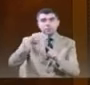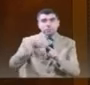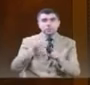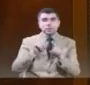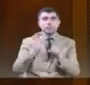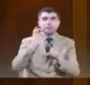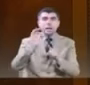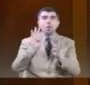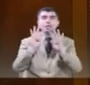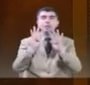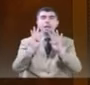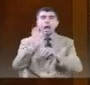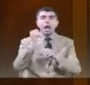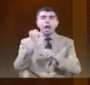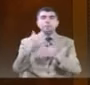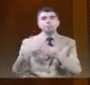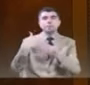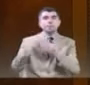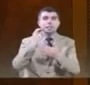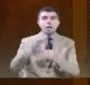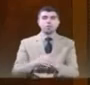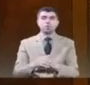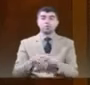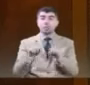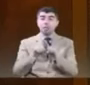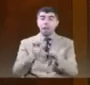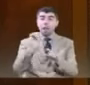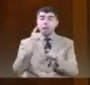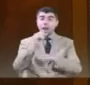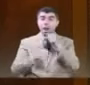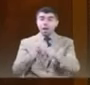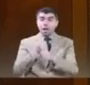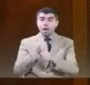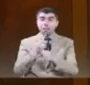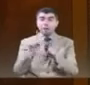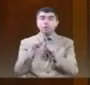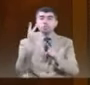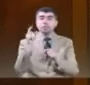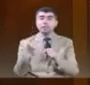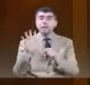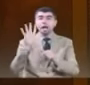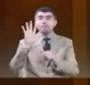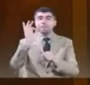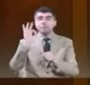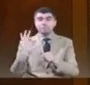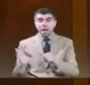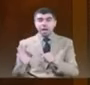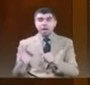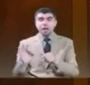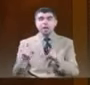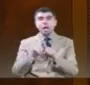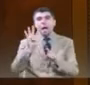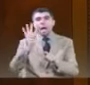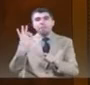ديال الـ8 سنوات الأخيرة. مراجعة النسبة السنوية لاحتساب المعاش، كان كيخرج بـ2.5%، مثلا عنده